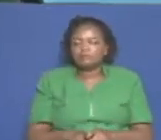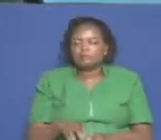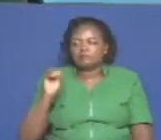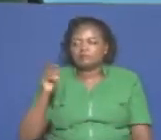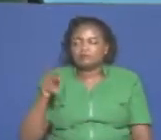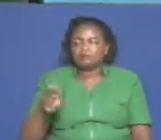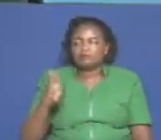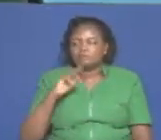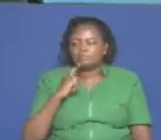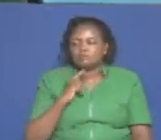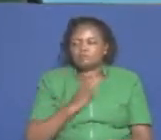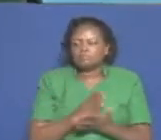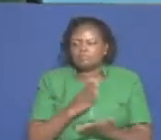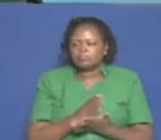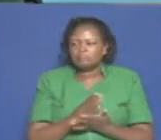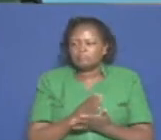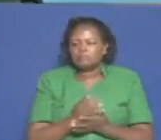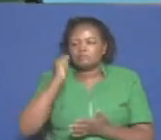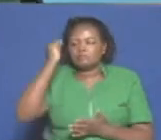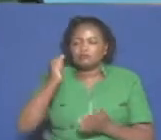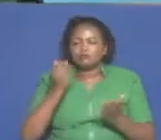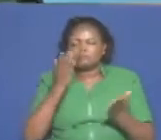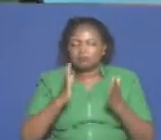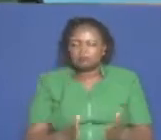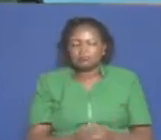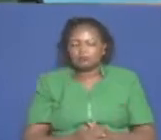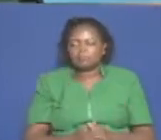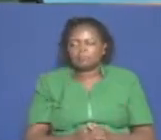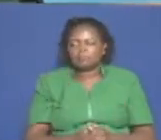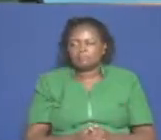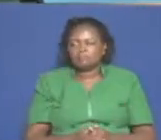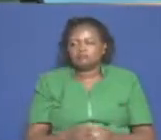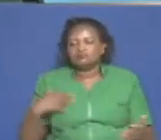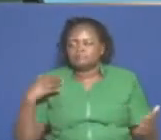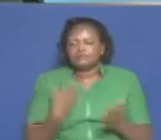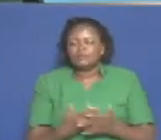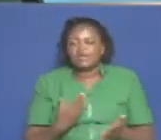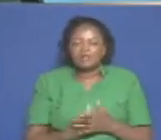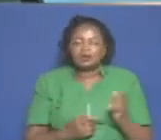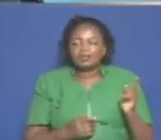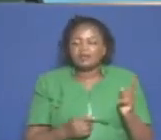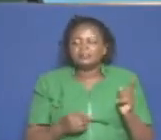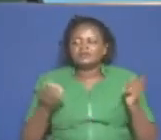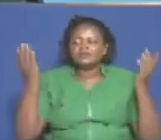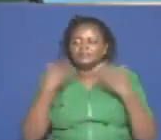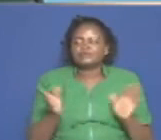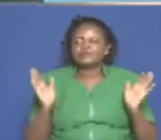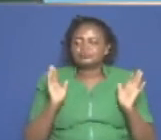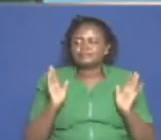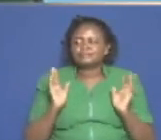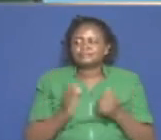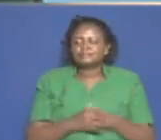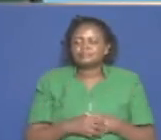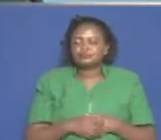Okumu ambaye vile vile ni mchanganuzi wa masuala ya kisiasa. Na basi kufikia hapo nafika kwenye tamati ya Tamrini ya Channel 1.